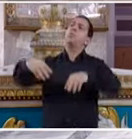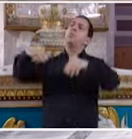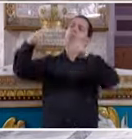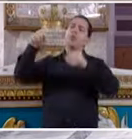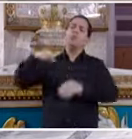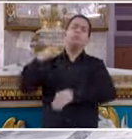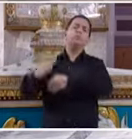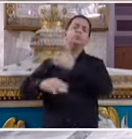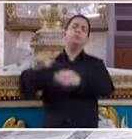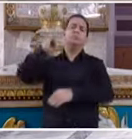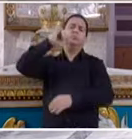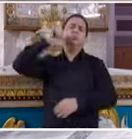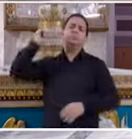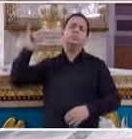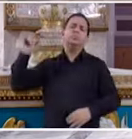αιώνων.